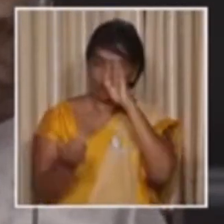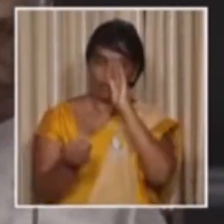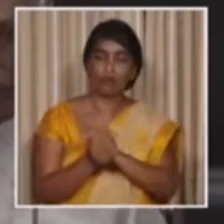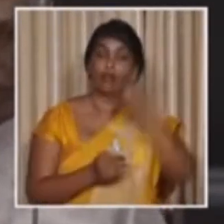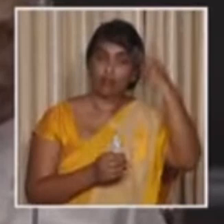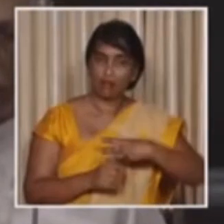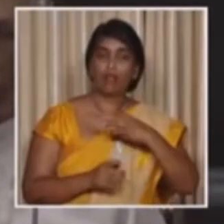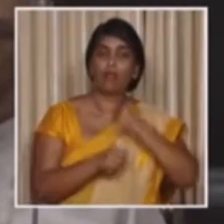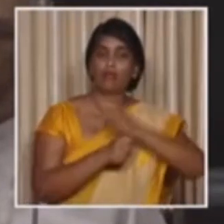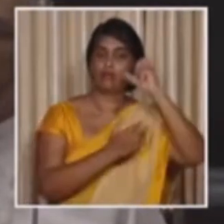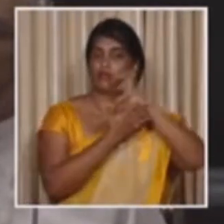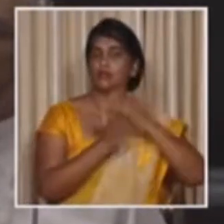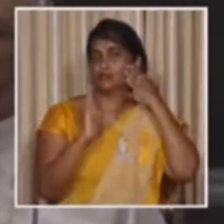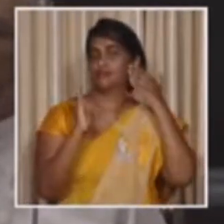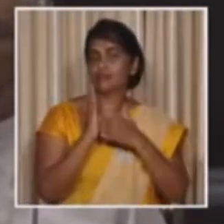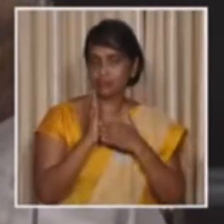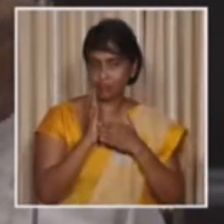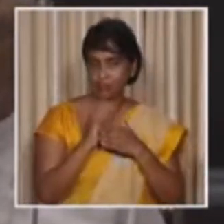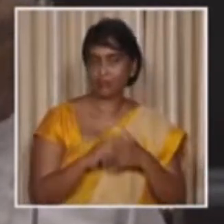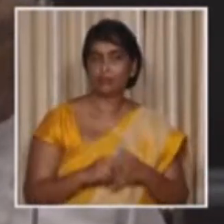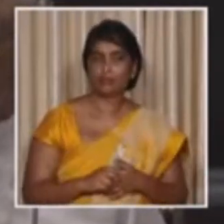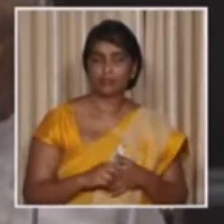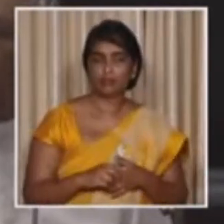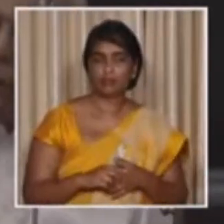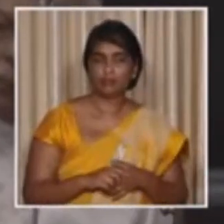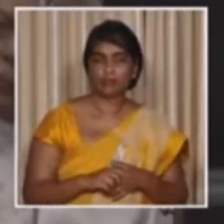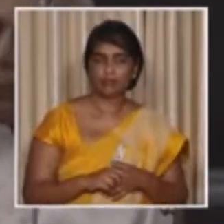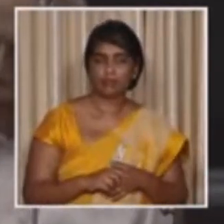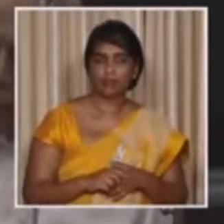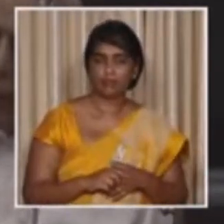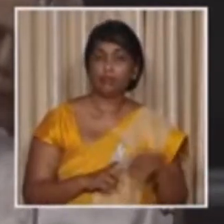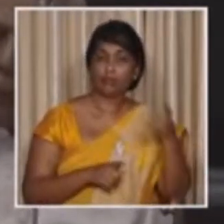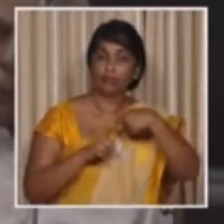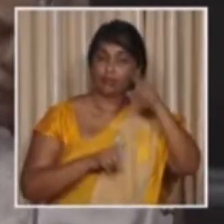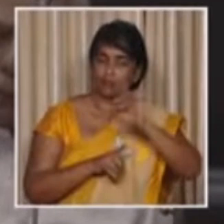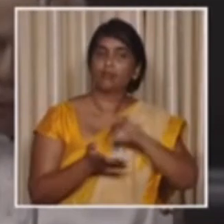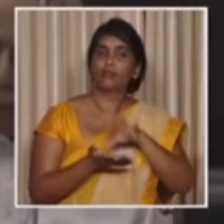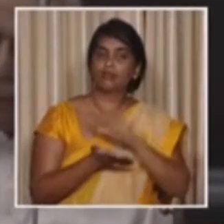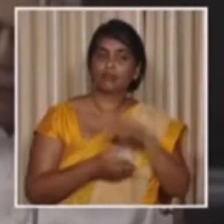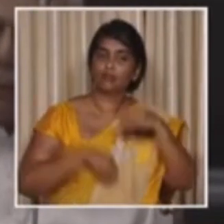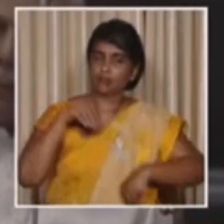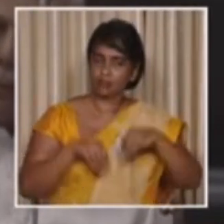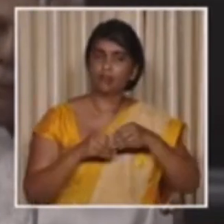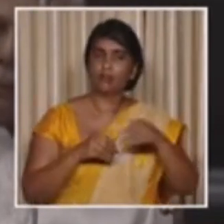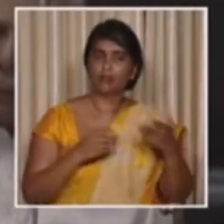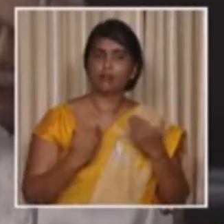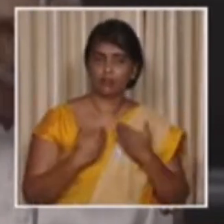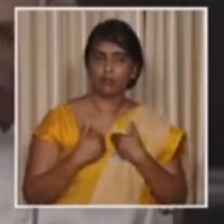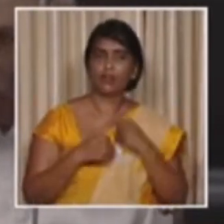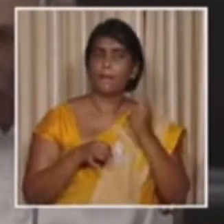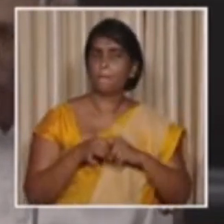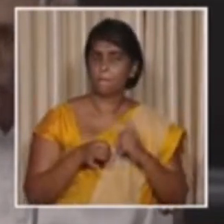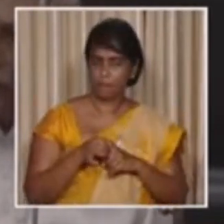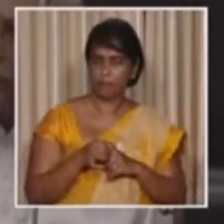කොහොමවත් ඔබතුමාලා ඉස්සෙල්ලා කියන්න ගිහින් තුන් දෙනෙක් එක වාඩි වෙලා තීරණය ගන්න කියලා ඡන්දෙ තියන්න. එතකොටනේ මට මේ ප්‍රශ්නේ